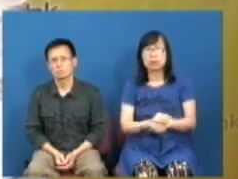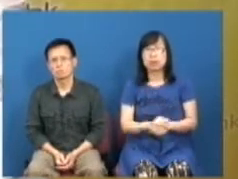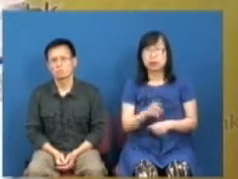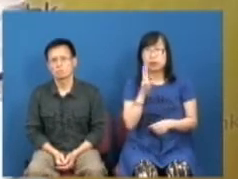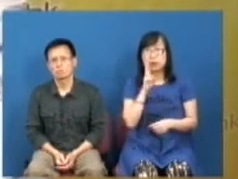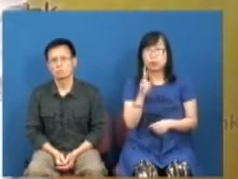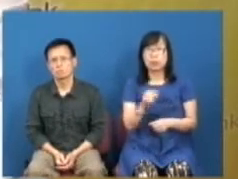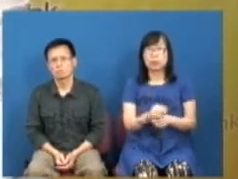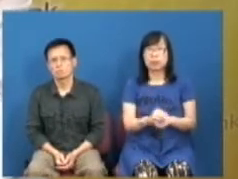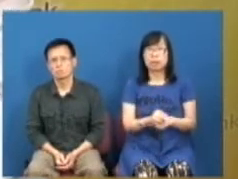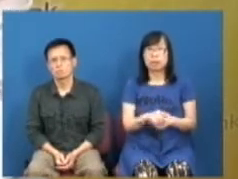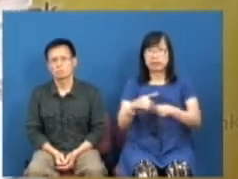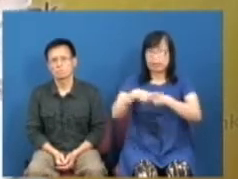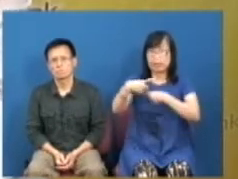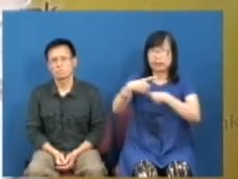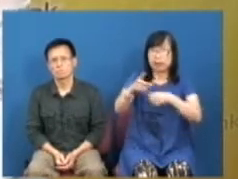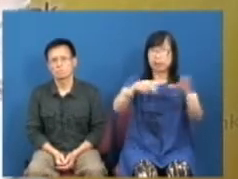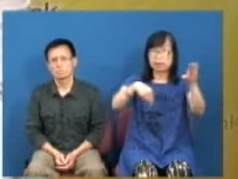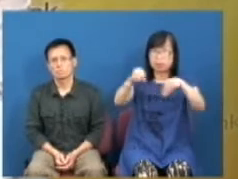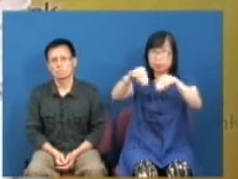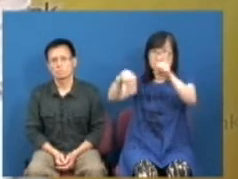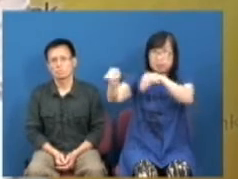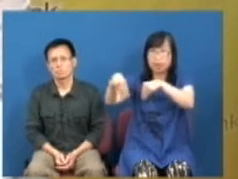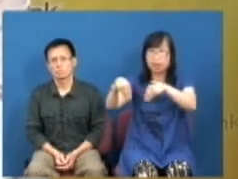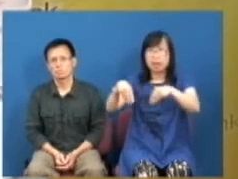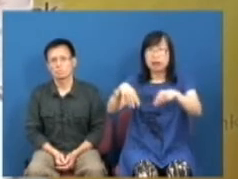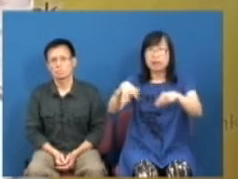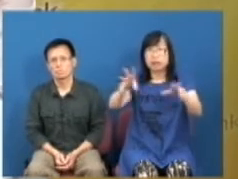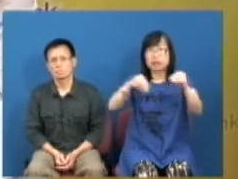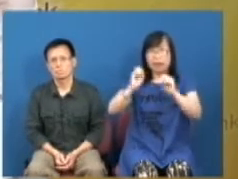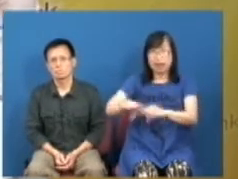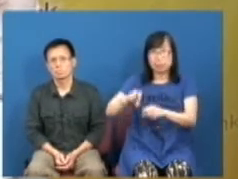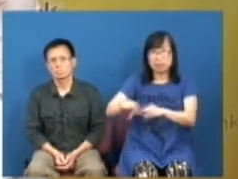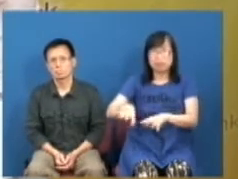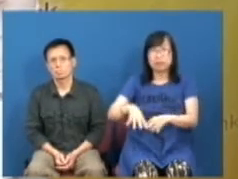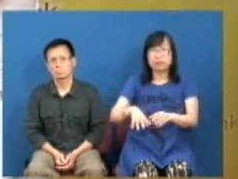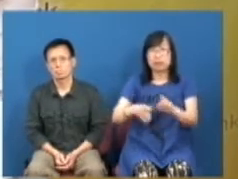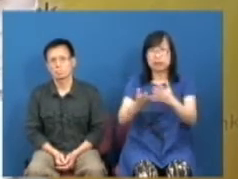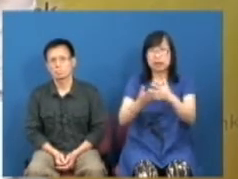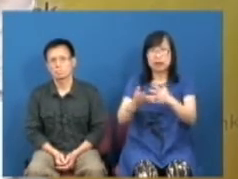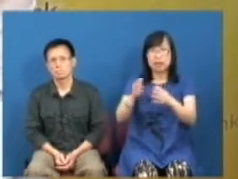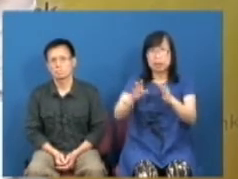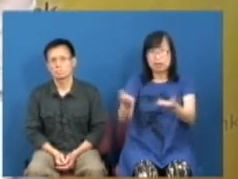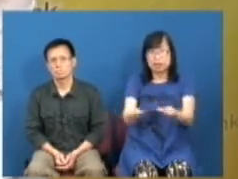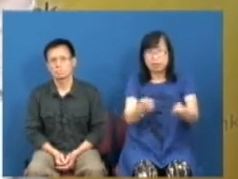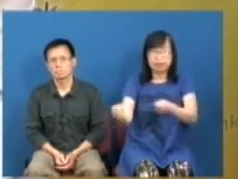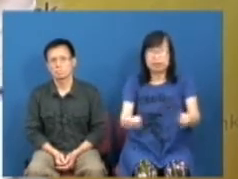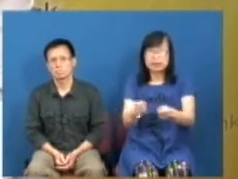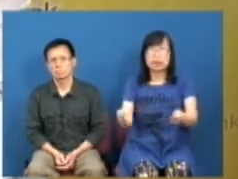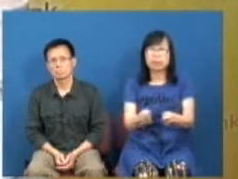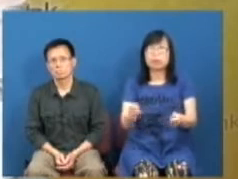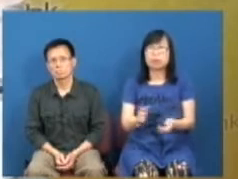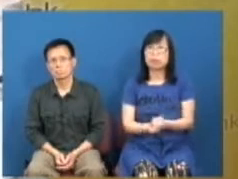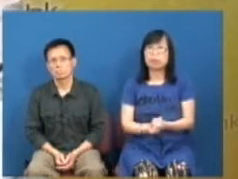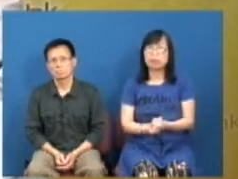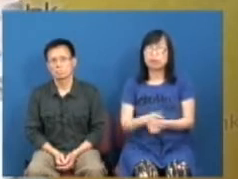果你純係一個即係第一級收集。即係掃一掃啲大型嘅垃圾嘅過濾嘅，好似我哋將軍澳日倉城